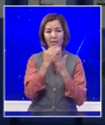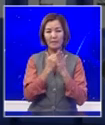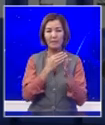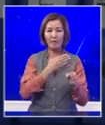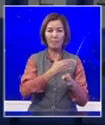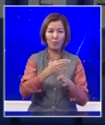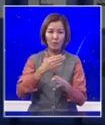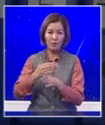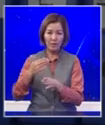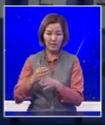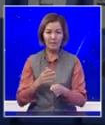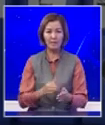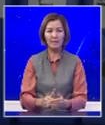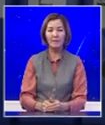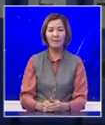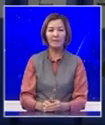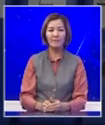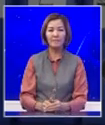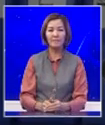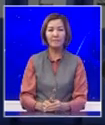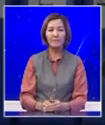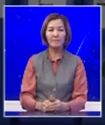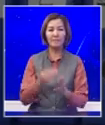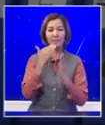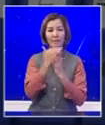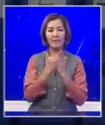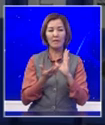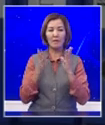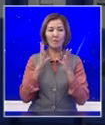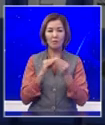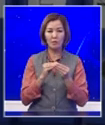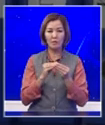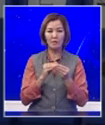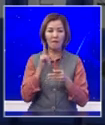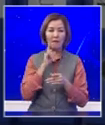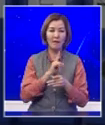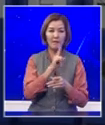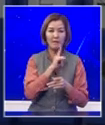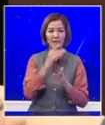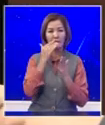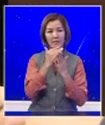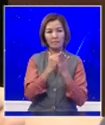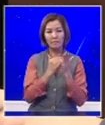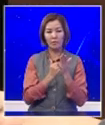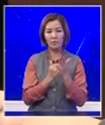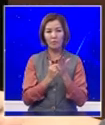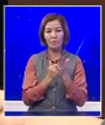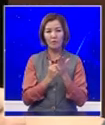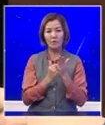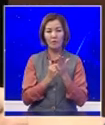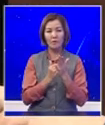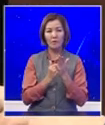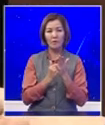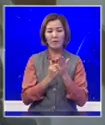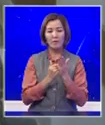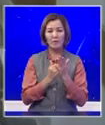бөлінеді. Бөлінген кейін сол бағдарлама бойынша уже әйелдер тізімде тұрып, квотаны алуға